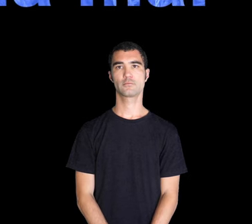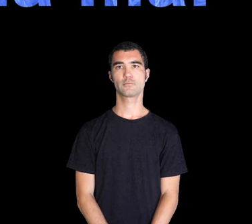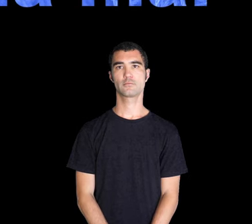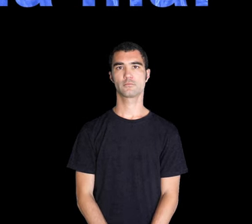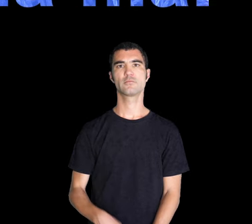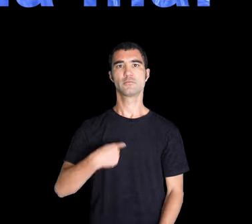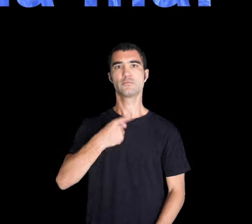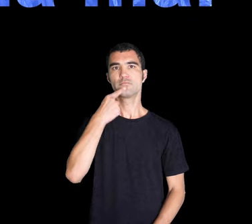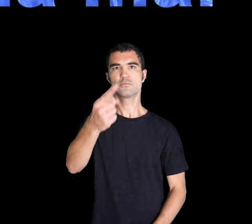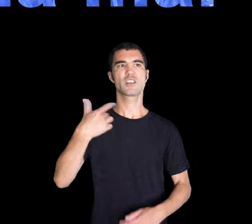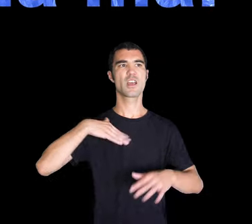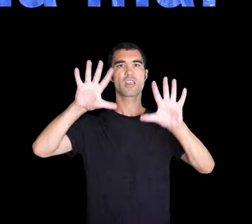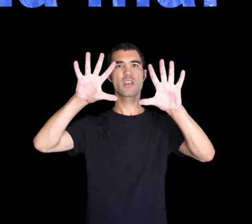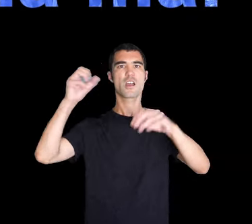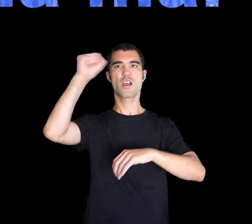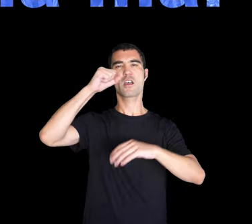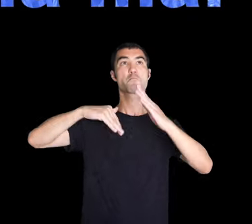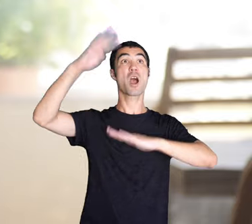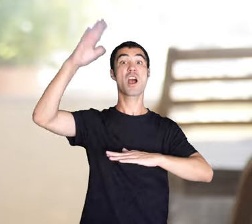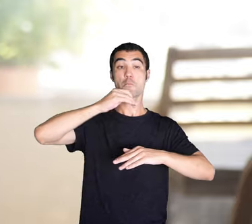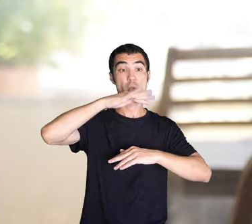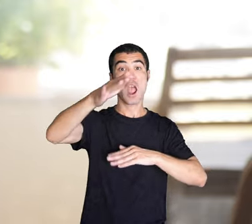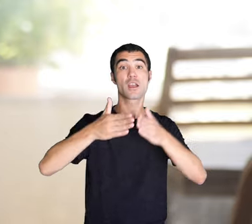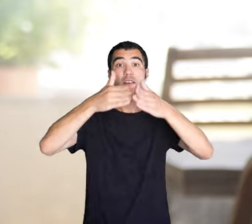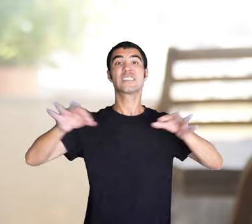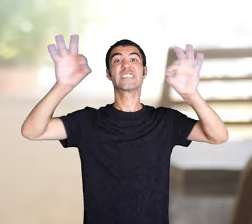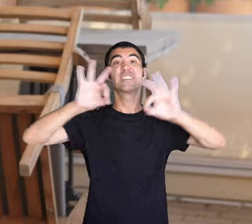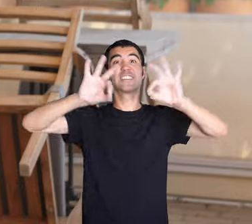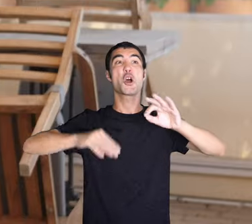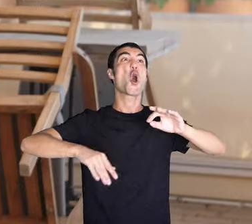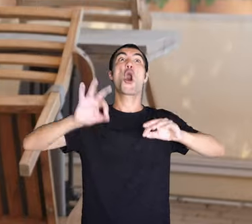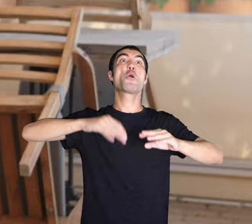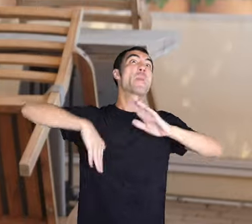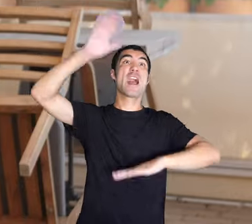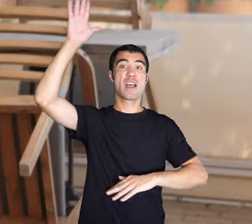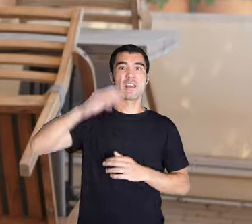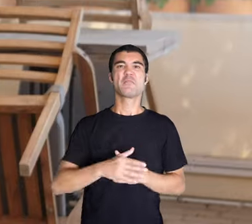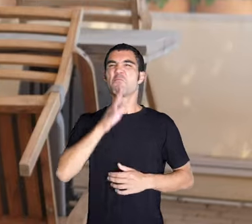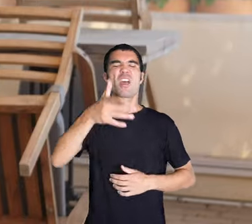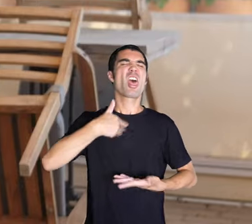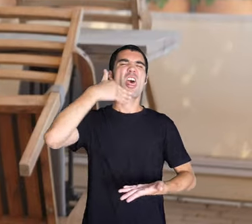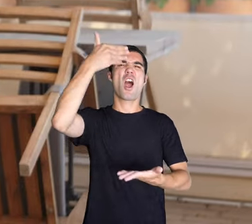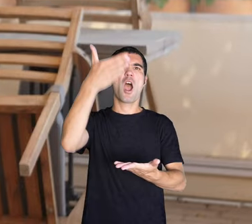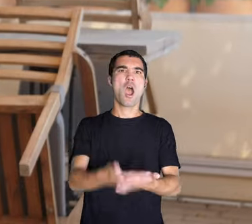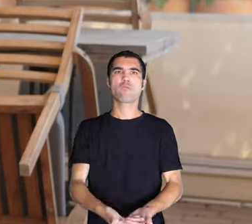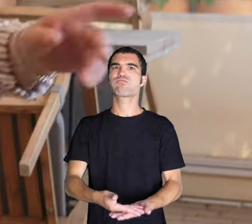T'he dit que fa més de 10 anys que no he sortit a la mà. Oh, més. I perquè l'he avorrido.